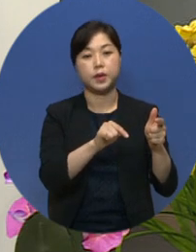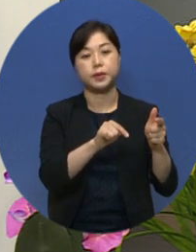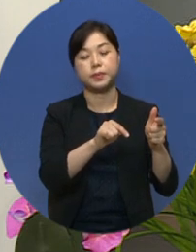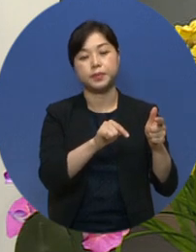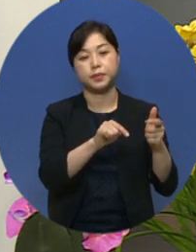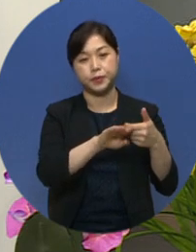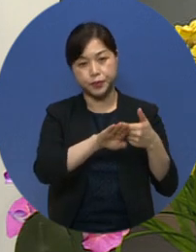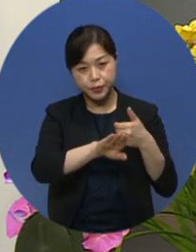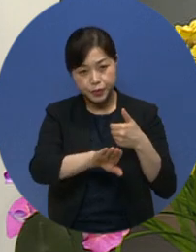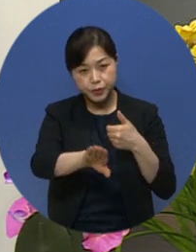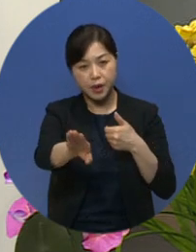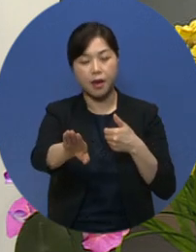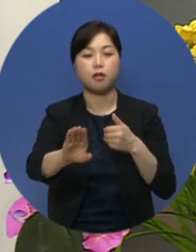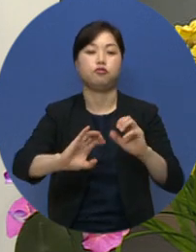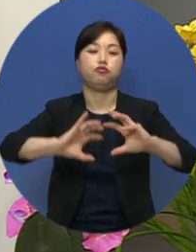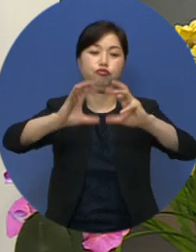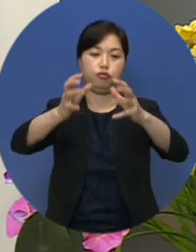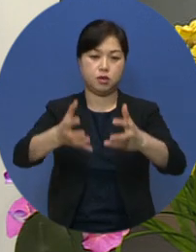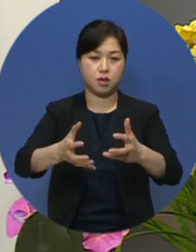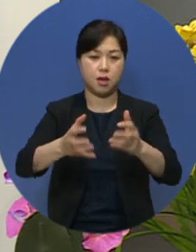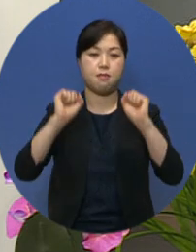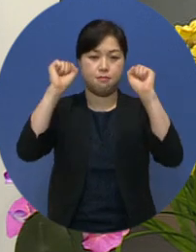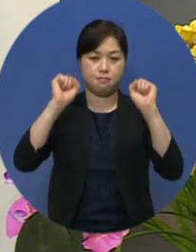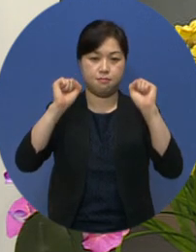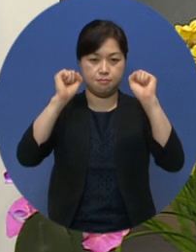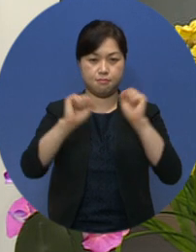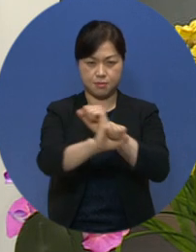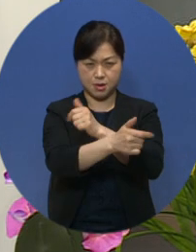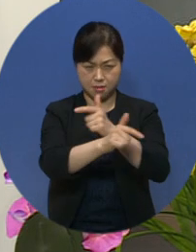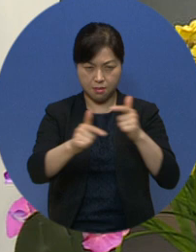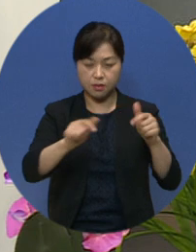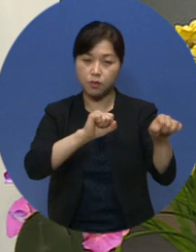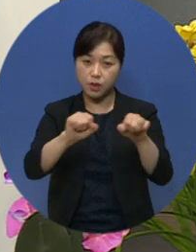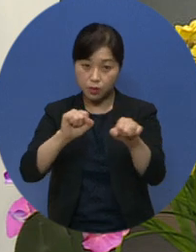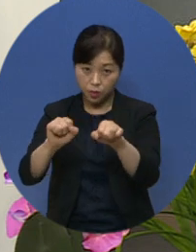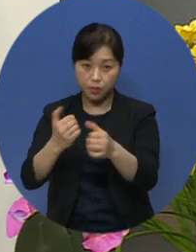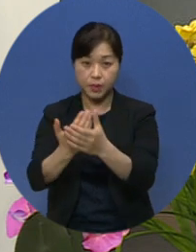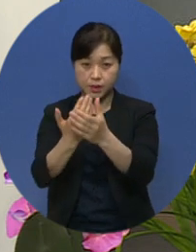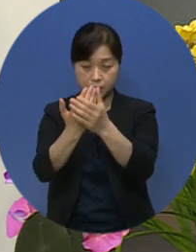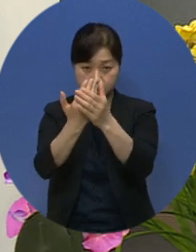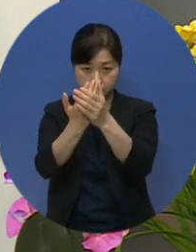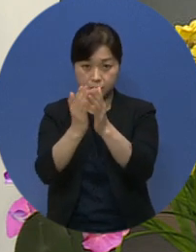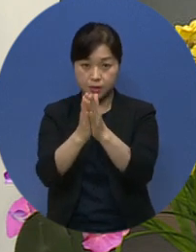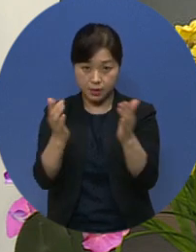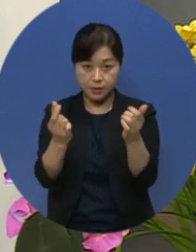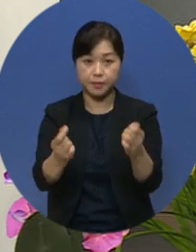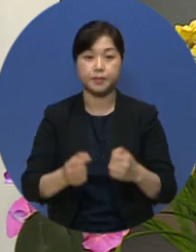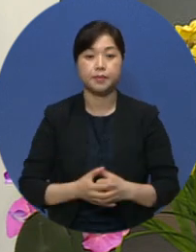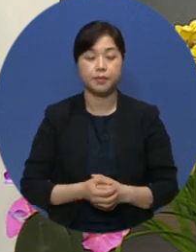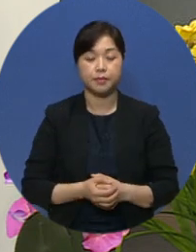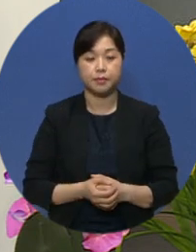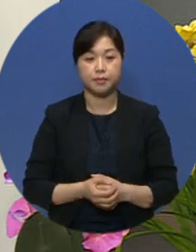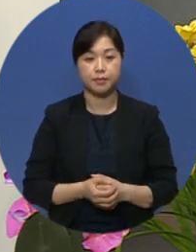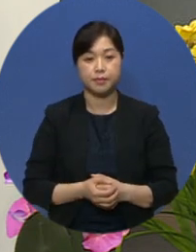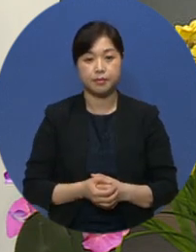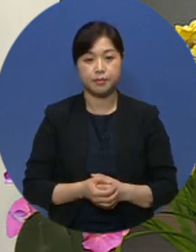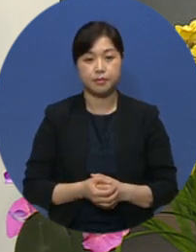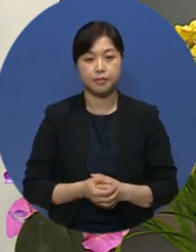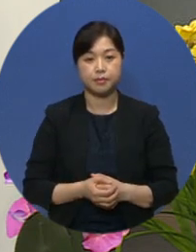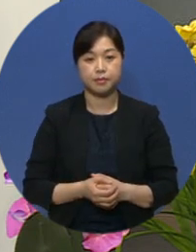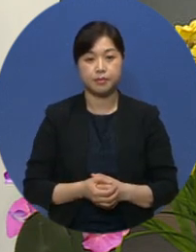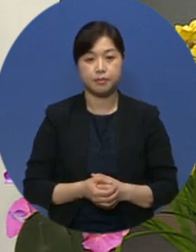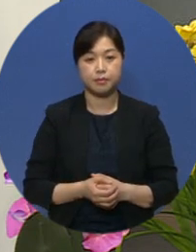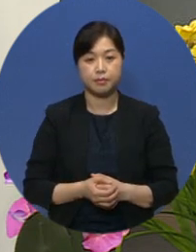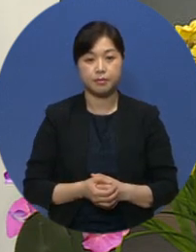여러가지 경기에 참여를 하는데 활성화가 됐다고 해도 과언이 아닌데 에 그러면서